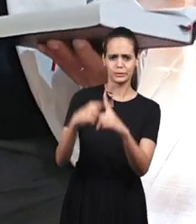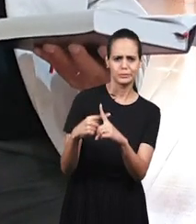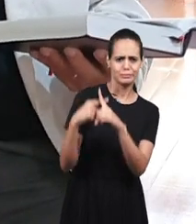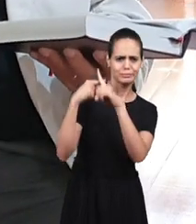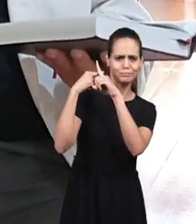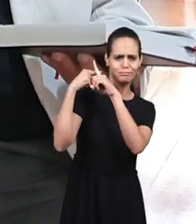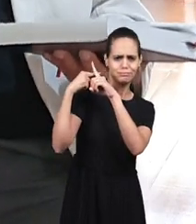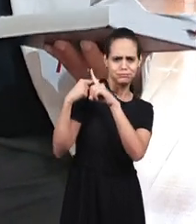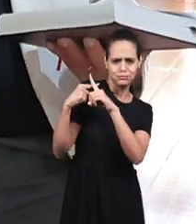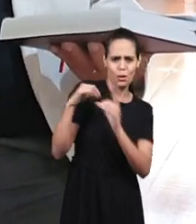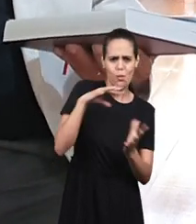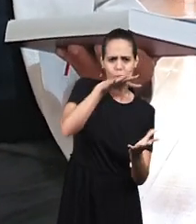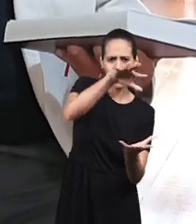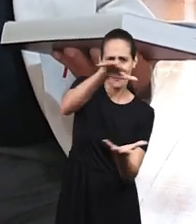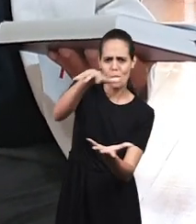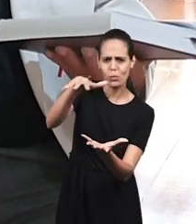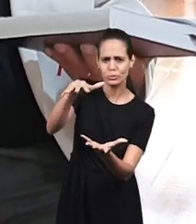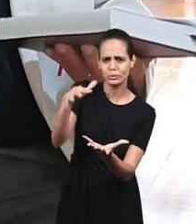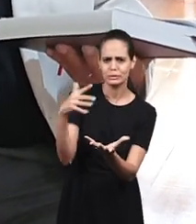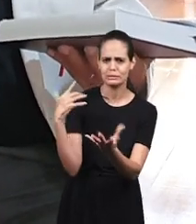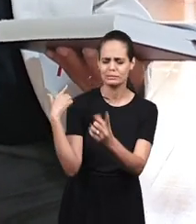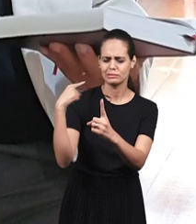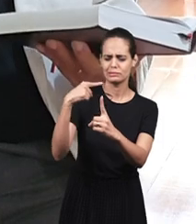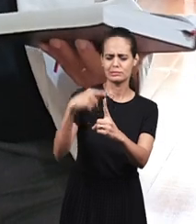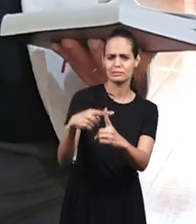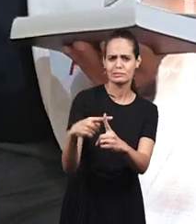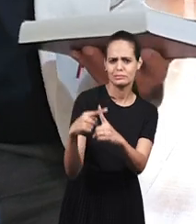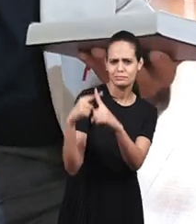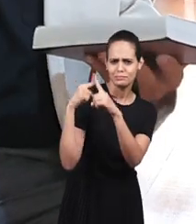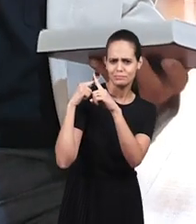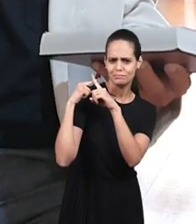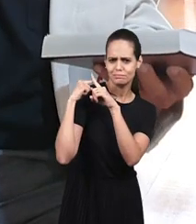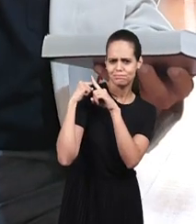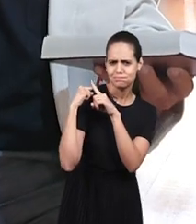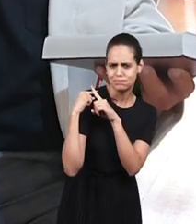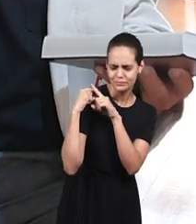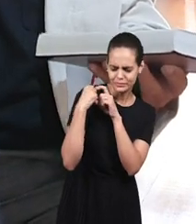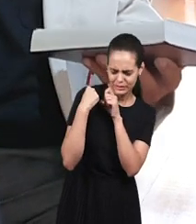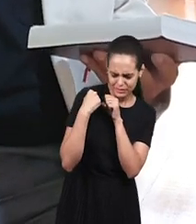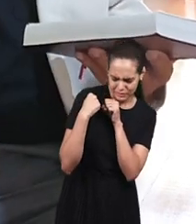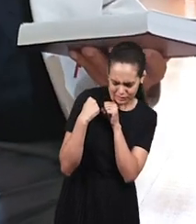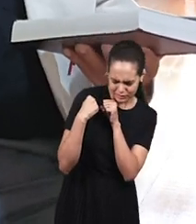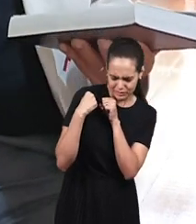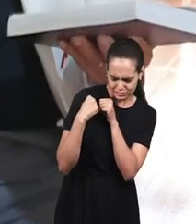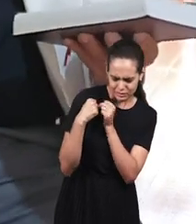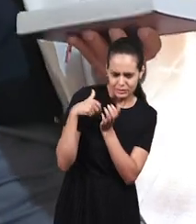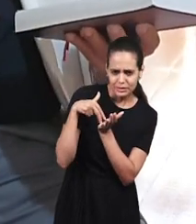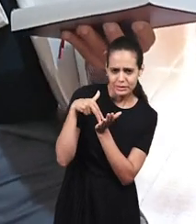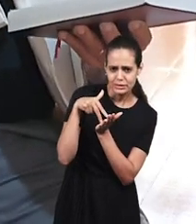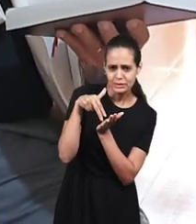dormir, préoccupé, en attendant l'heure du calvaire et en apportant